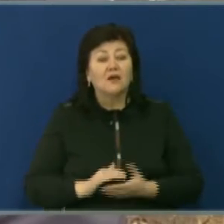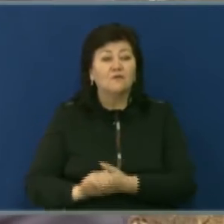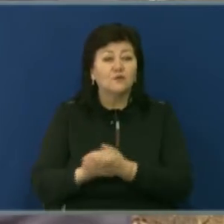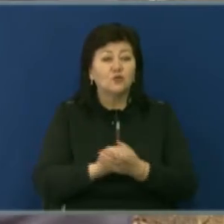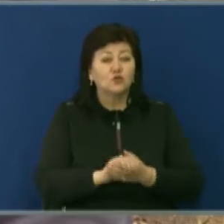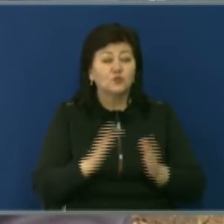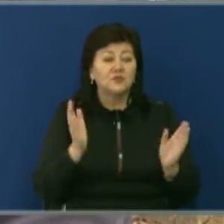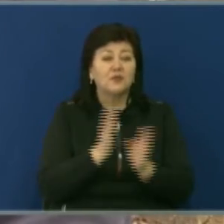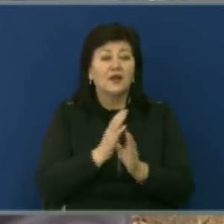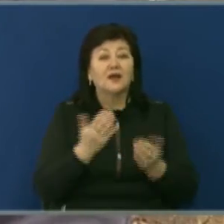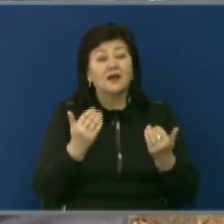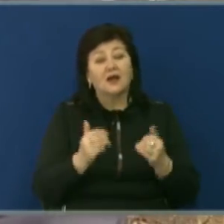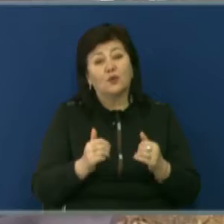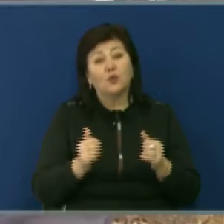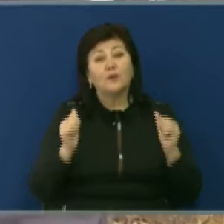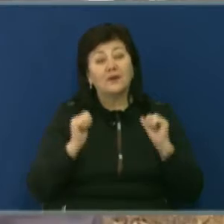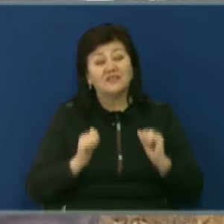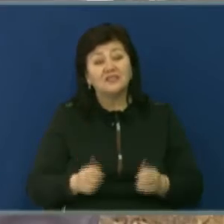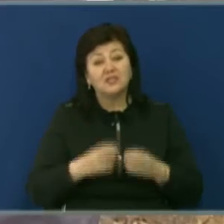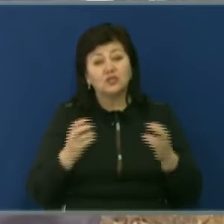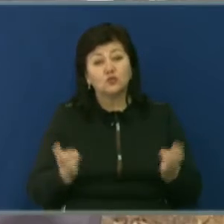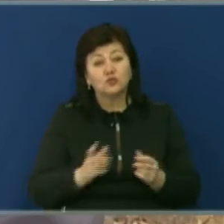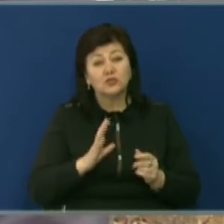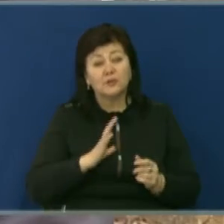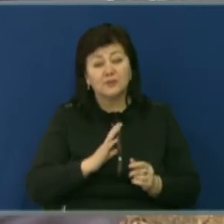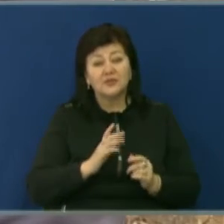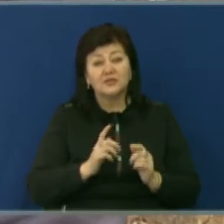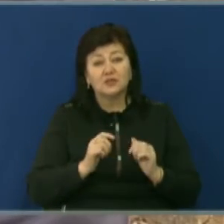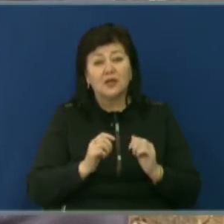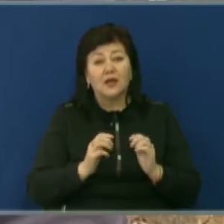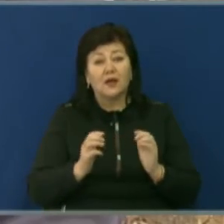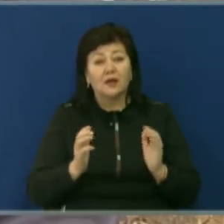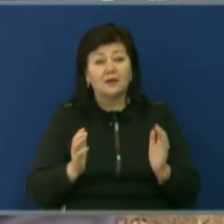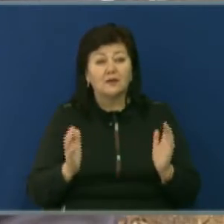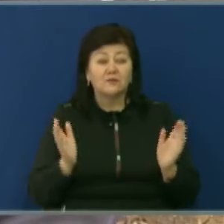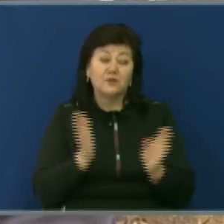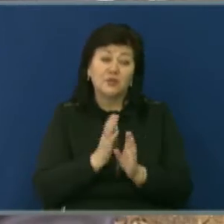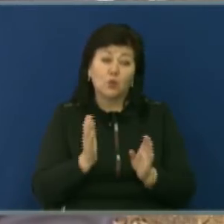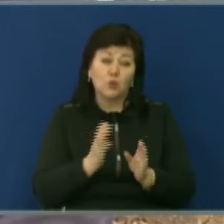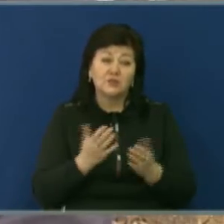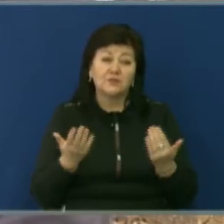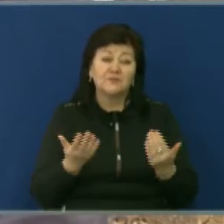Онда өзін қалай ұстау қажет? Бізде ұя салатын құстарға қатысты нені білген жөн? Жолда